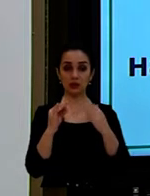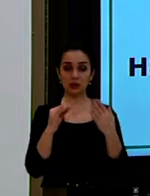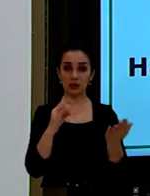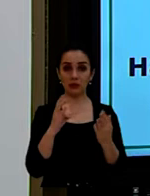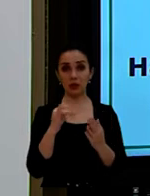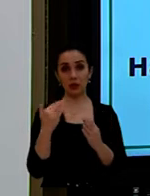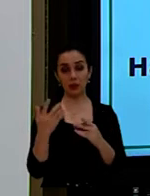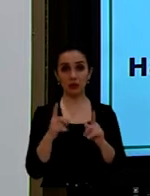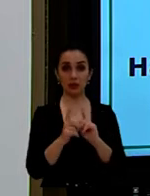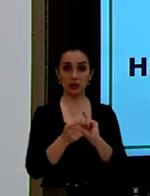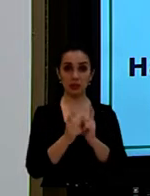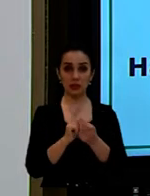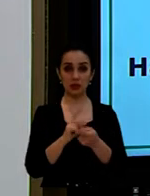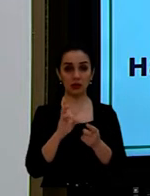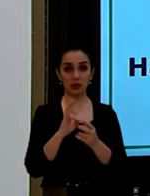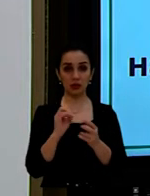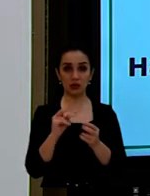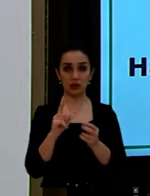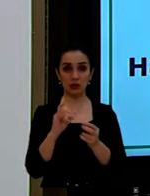изменяется незначительно